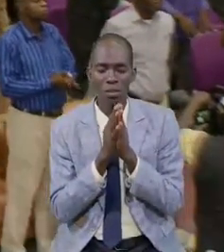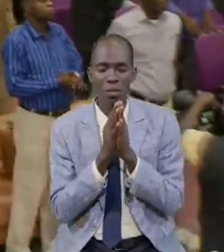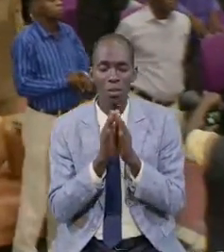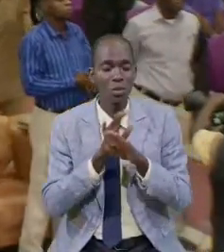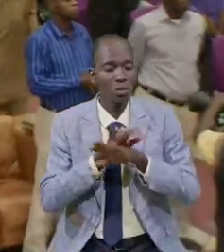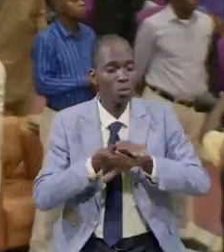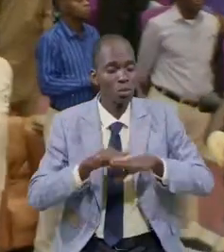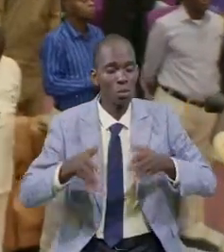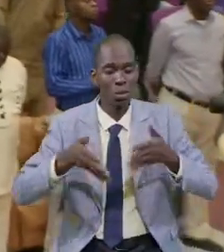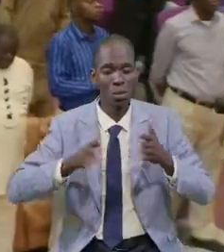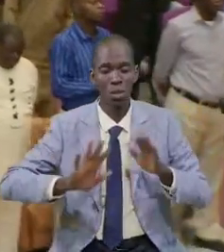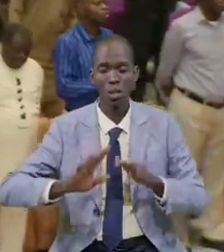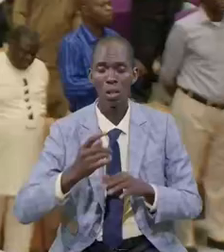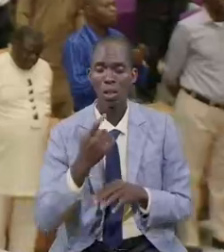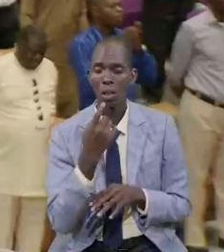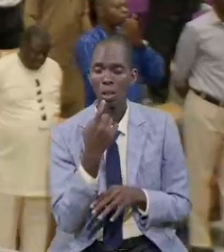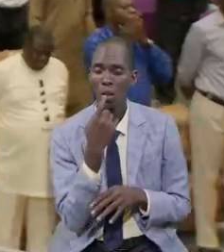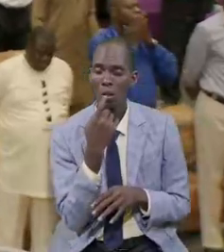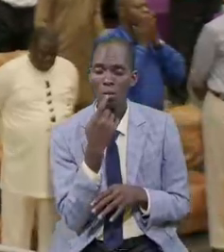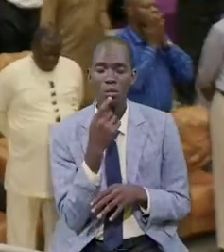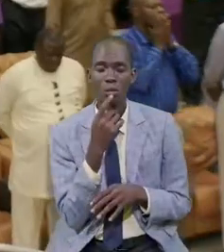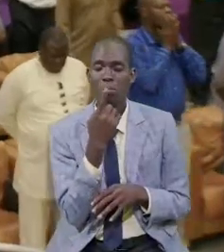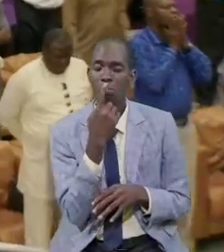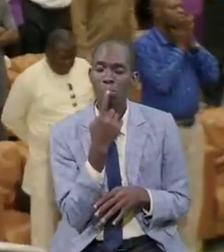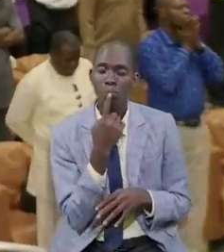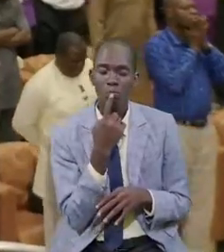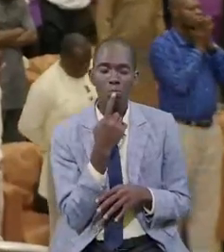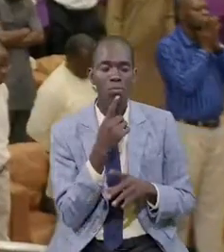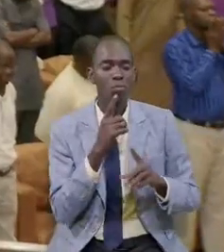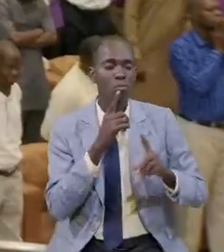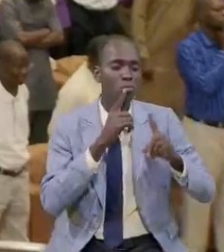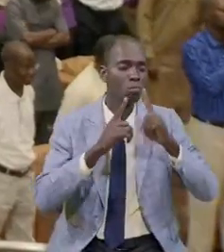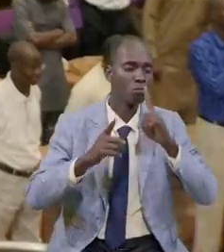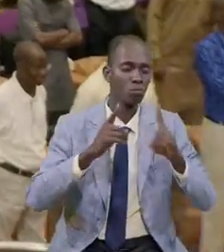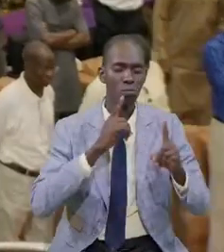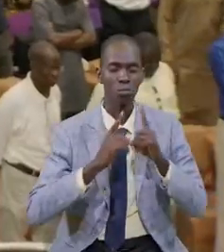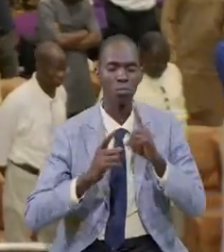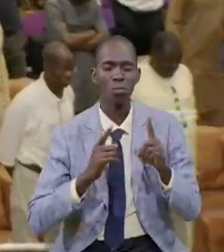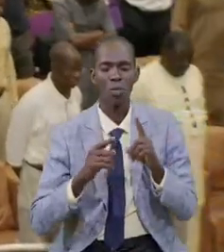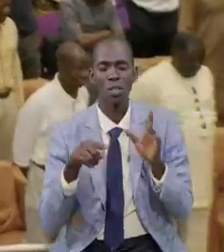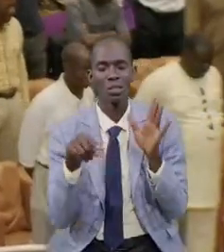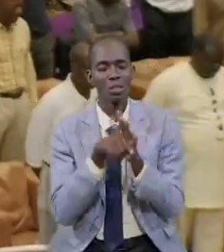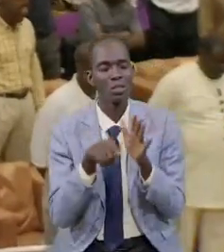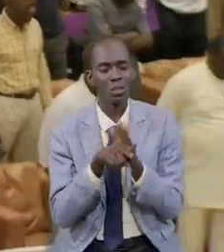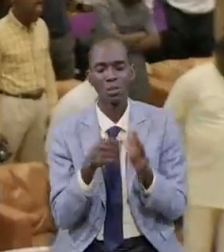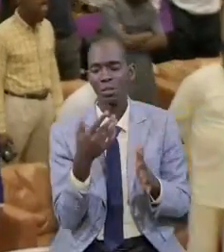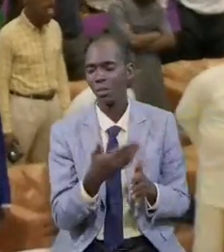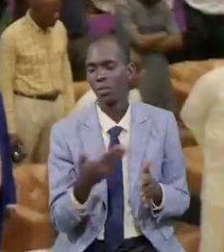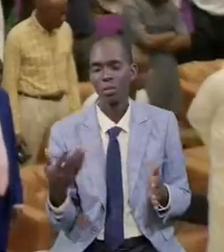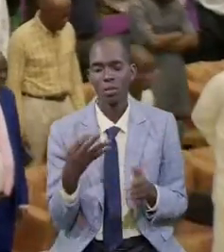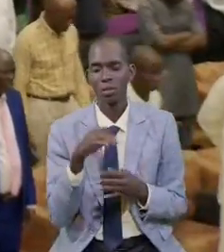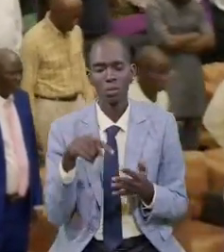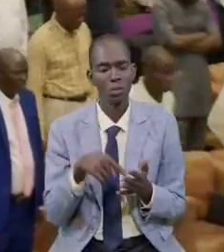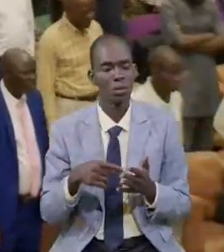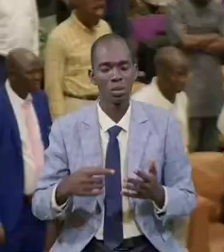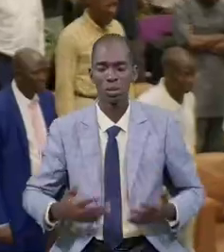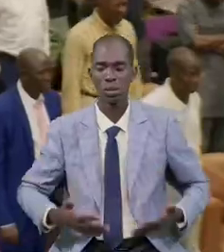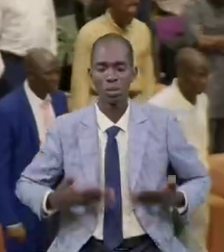Ne permettez jamais à votre langue d'exprimer des paroles négatives de la